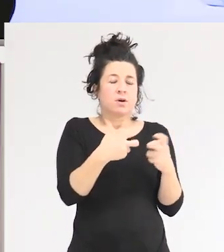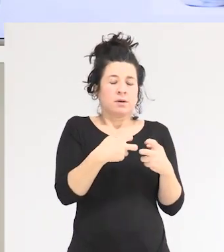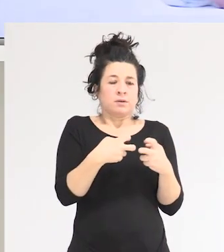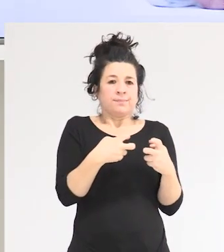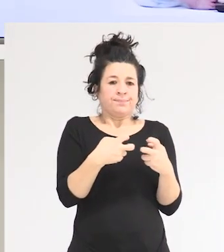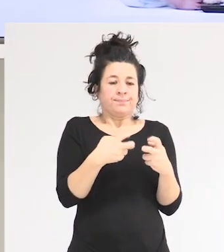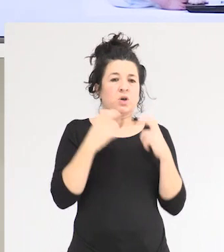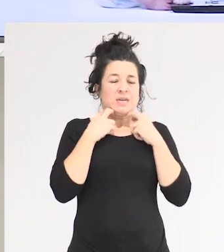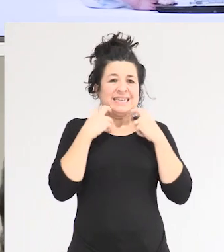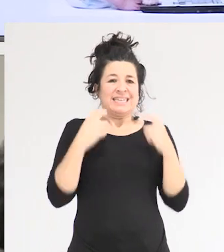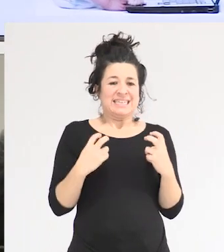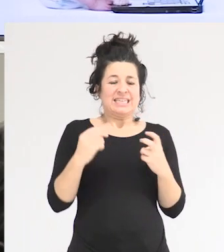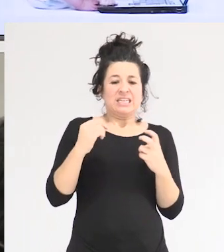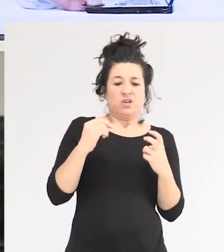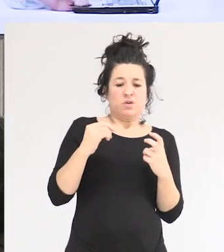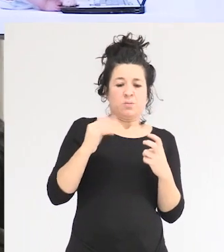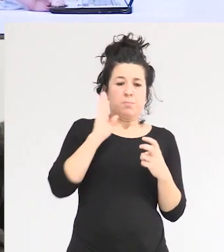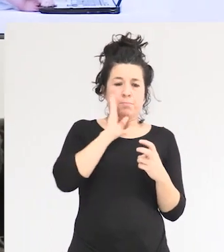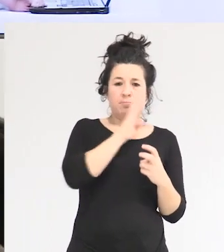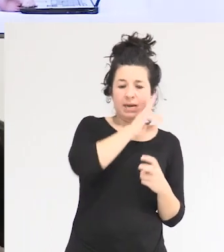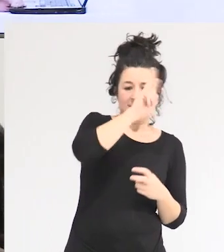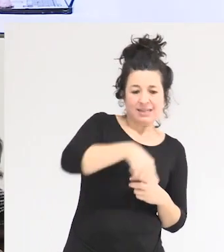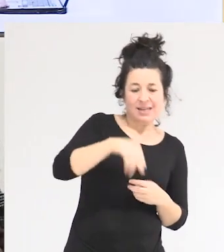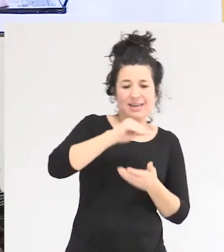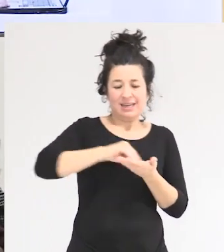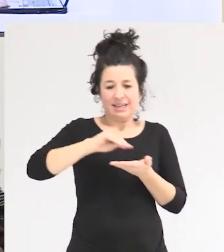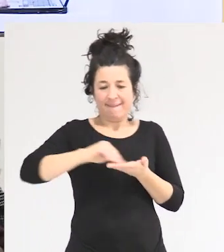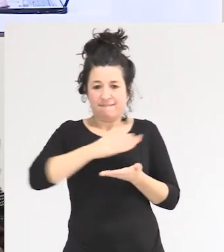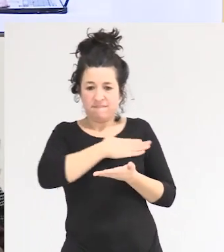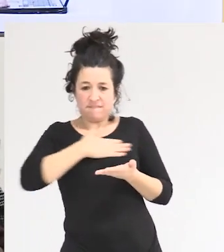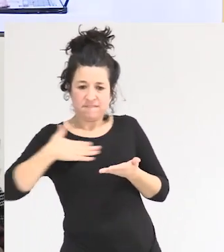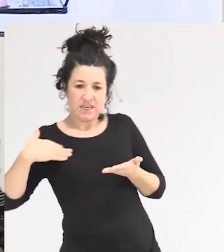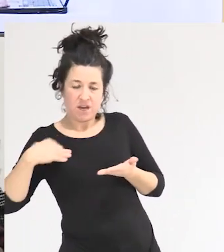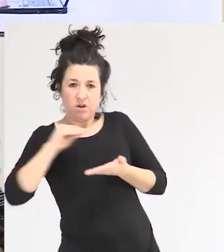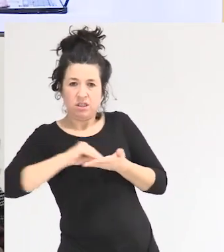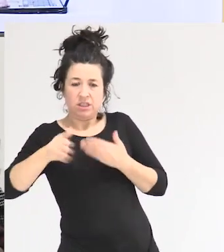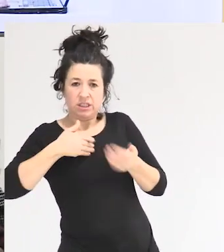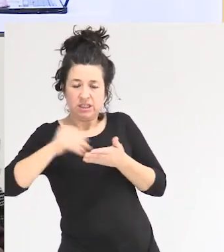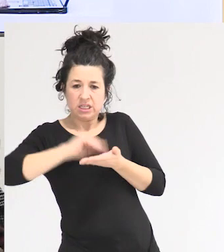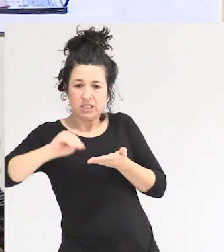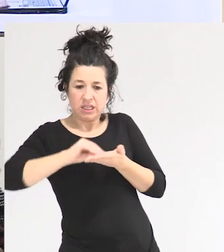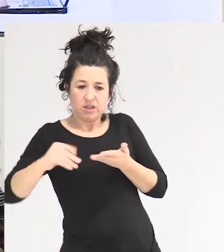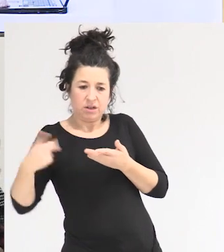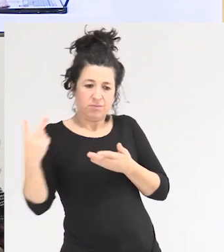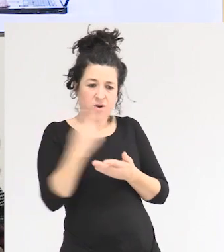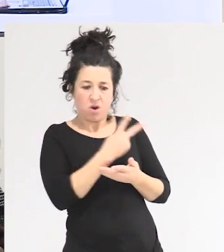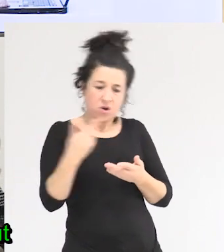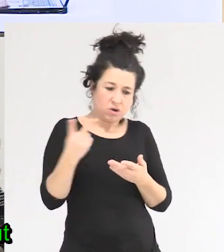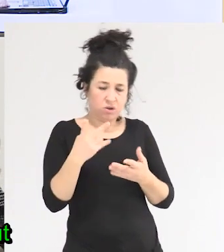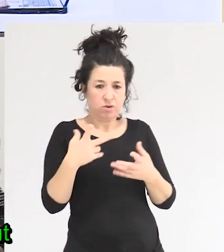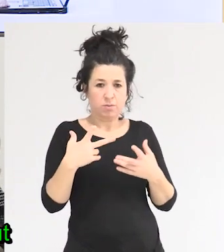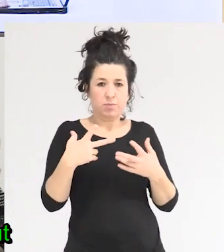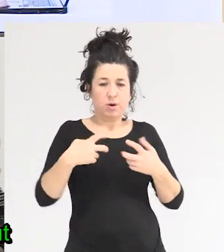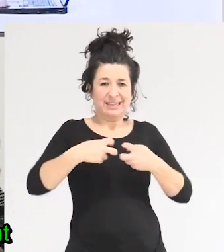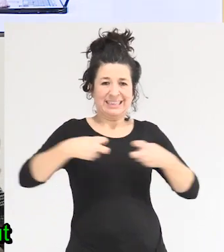ez? Ama izatea eta idazle izan nahi hoien artean dagoen tentsio horri buruz, ez?